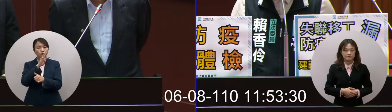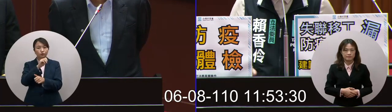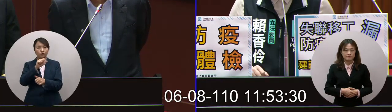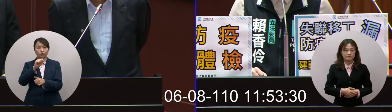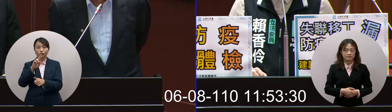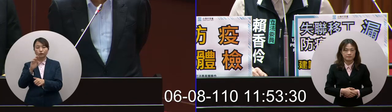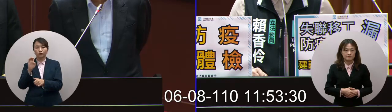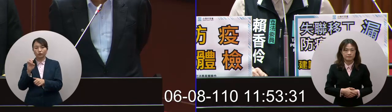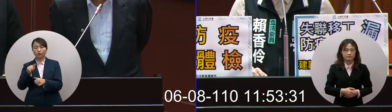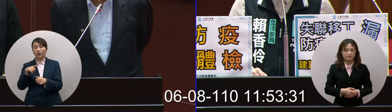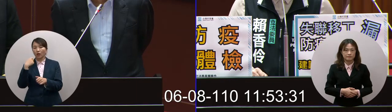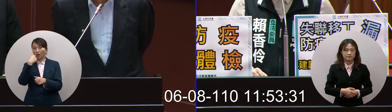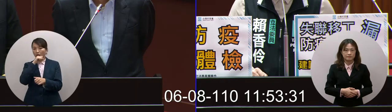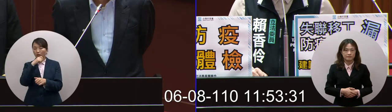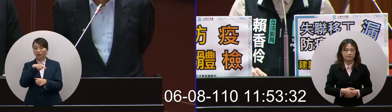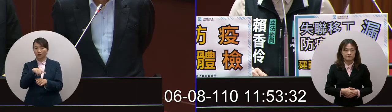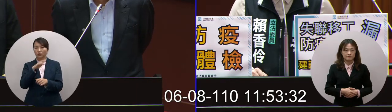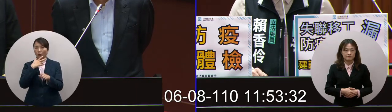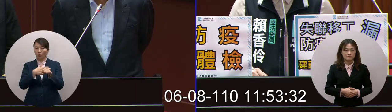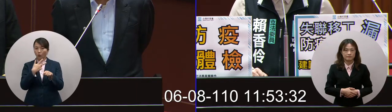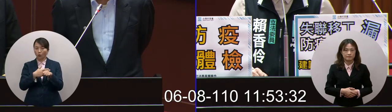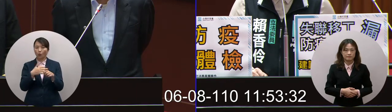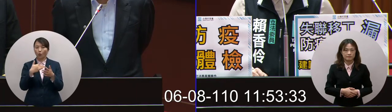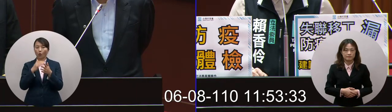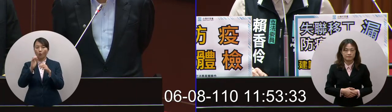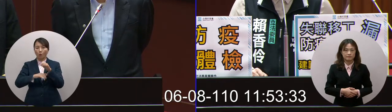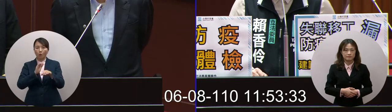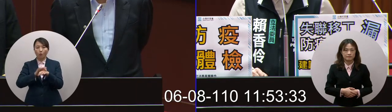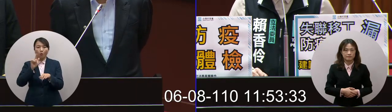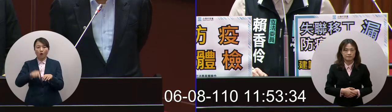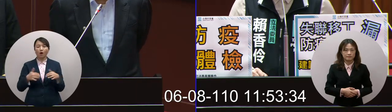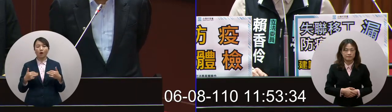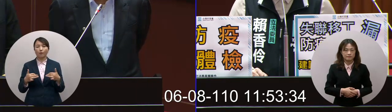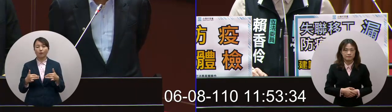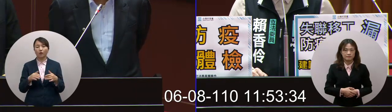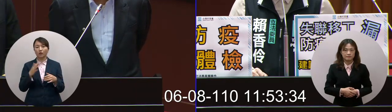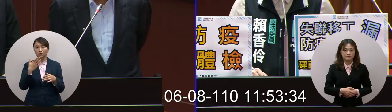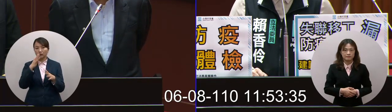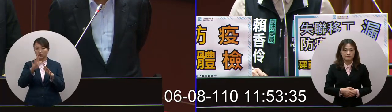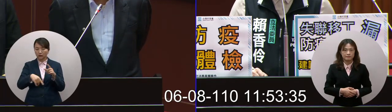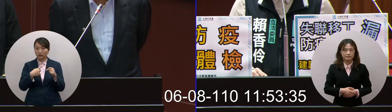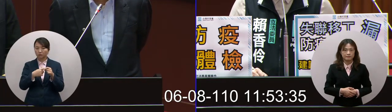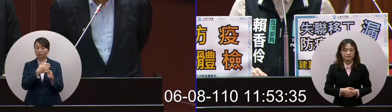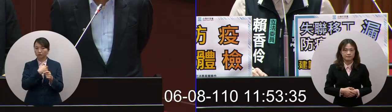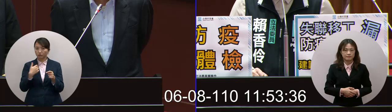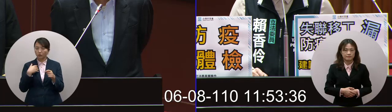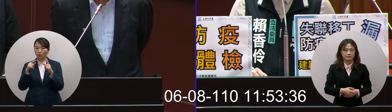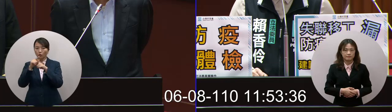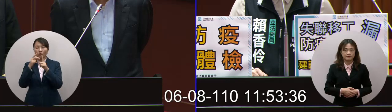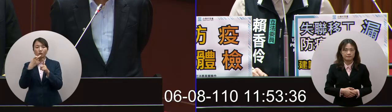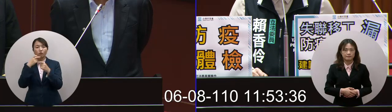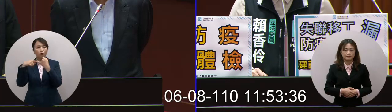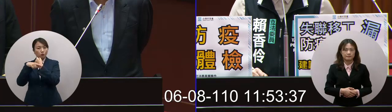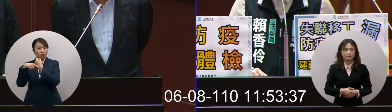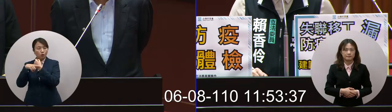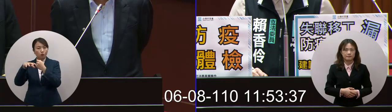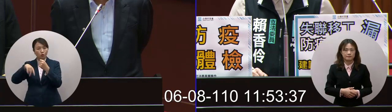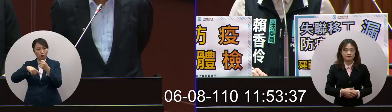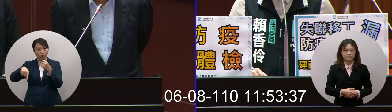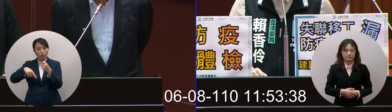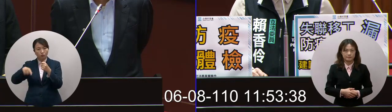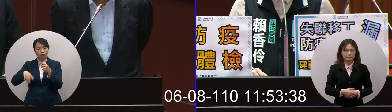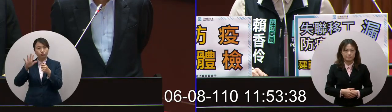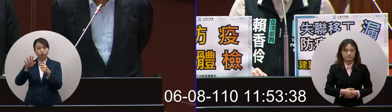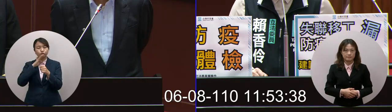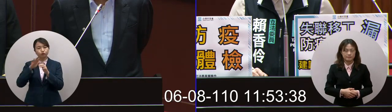因为那时候我们国内的 mRNA 的技术还没有成熟。好，那不过今年看起来中研院在这一方面就有一些